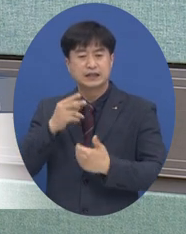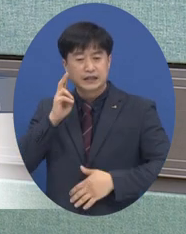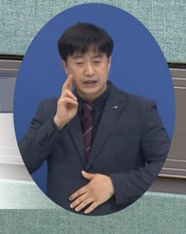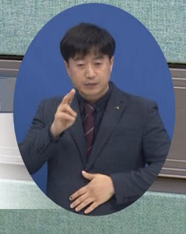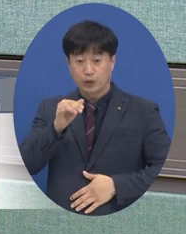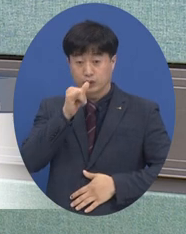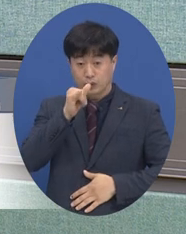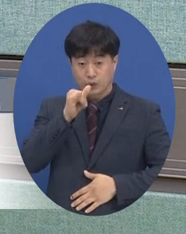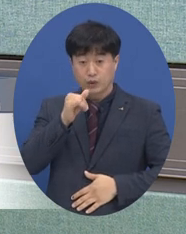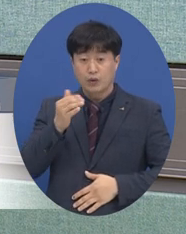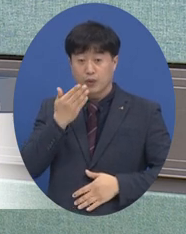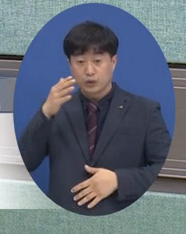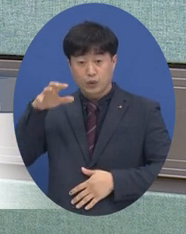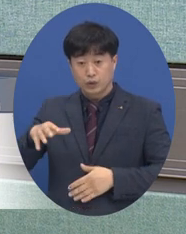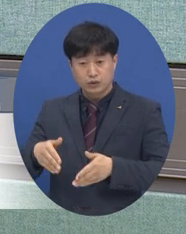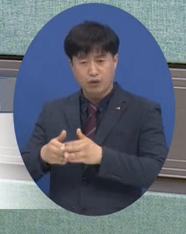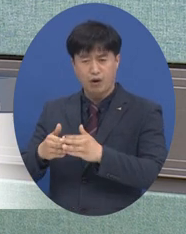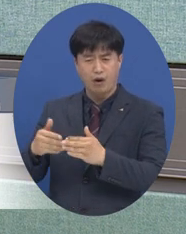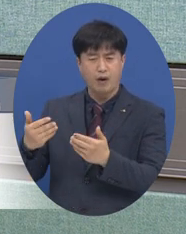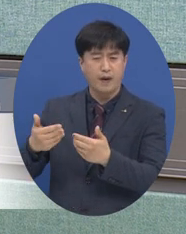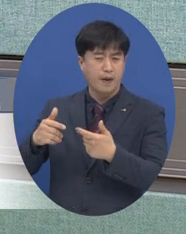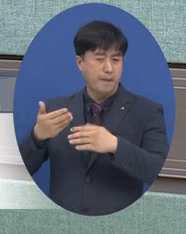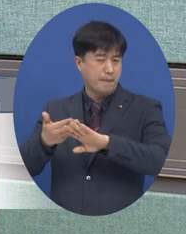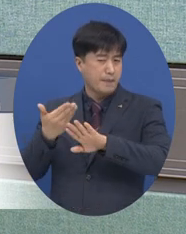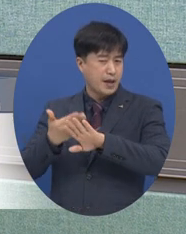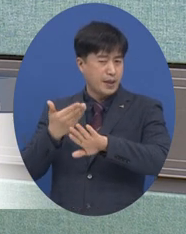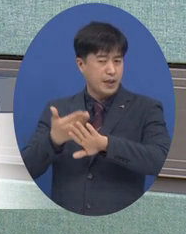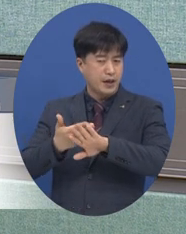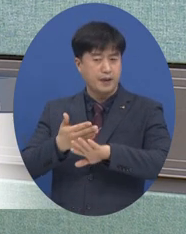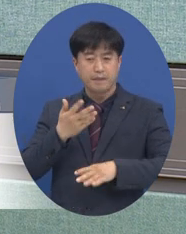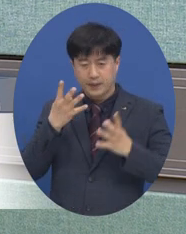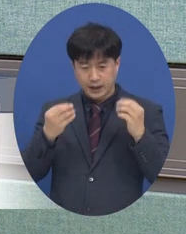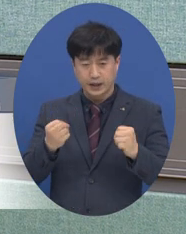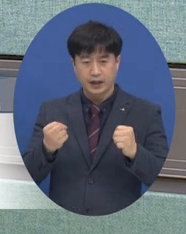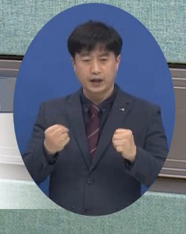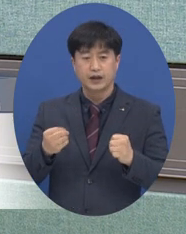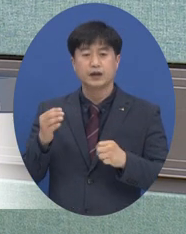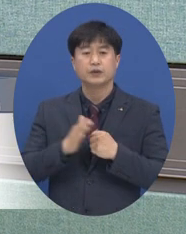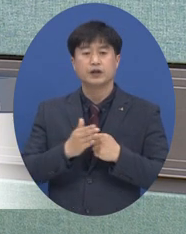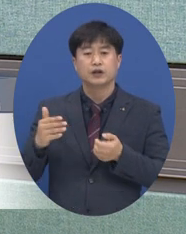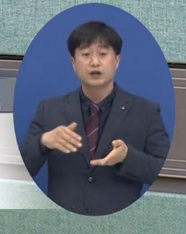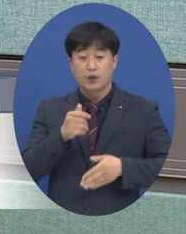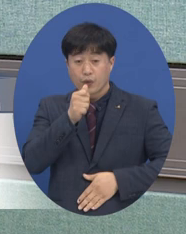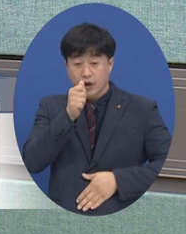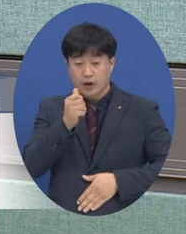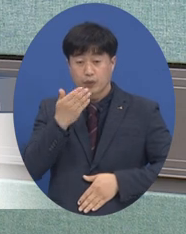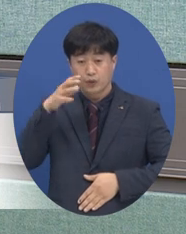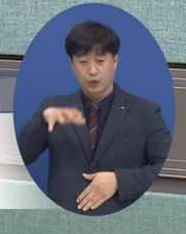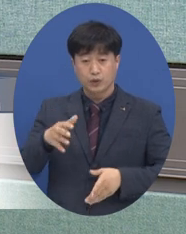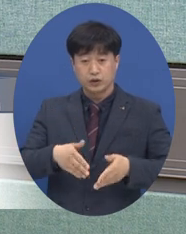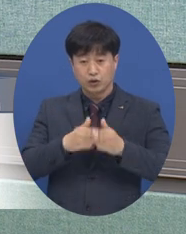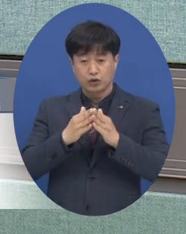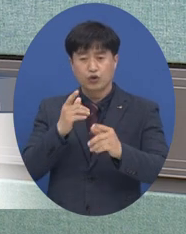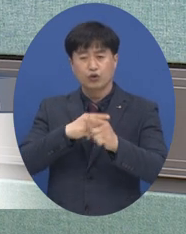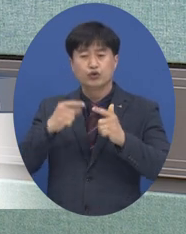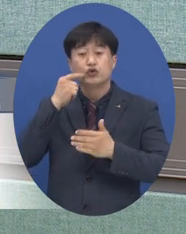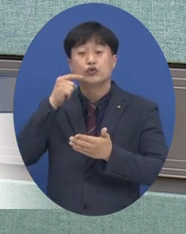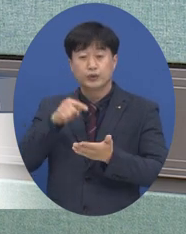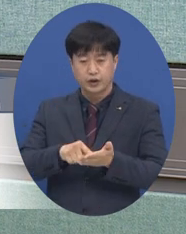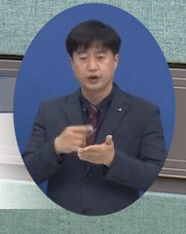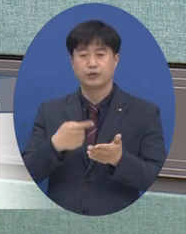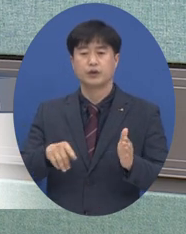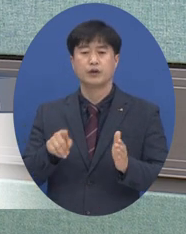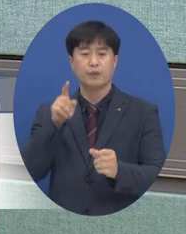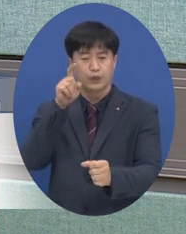되기도 하고 급 씻어 설치를 반대하는 의미는 또 많이 있습니다 그래서 길고양이 급식소 설치 를 보다 용이하도록 하기